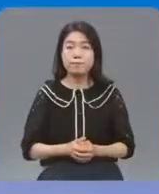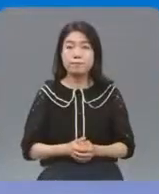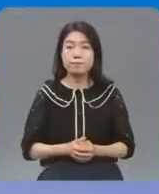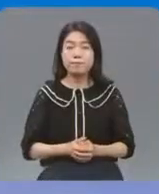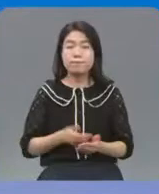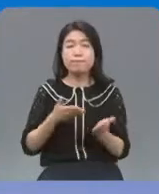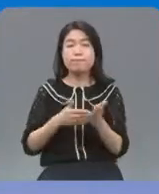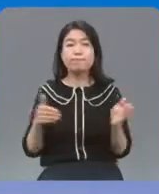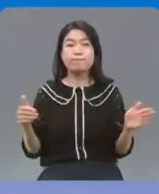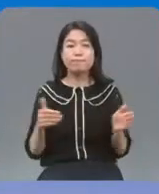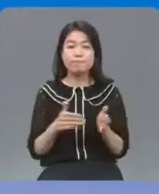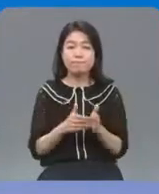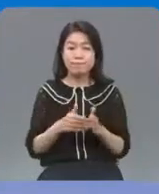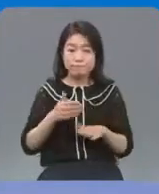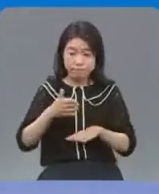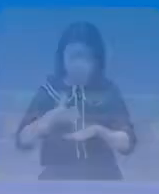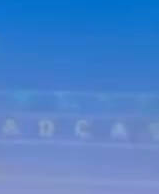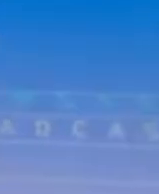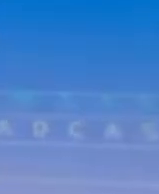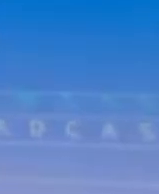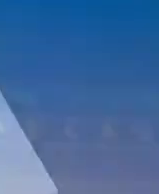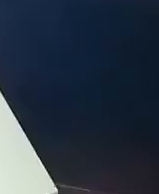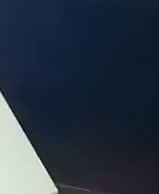뉴스를 마칩니다 감사합니다